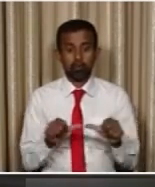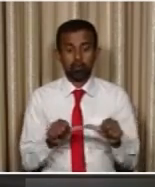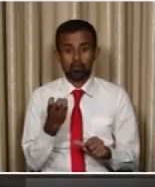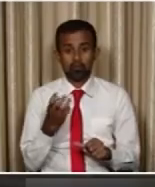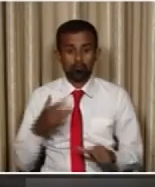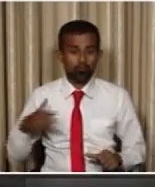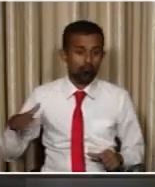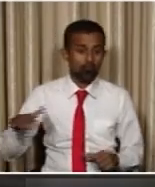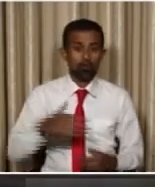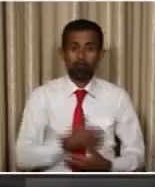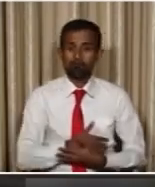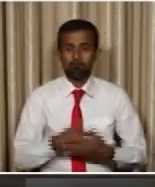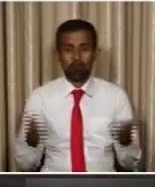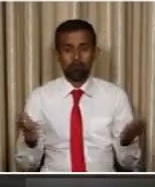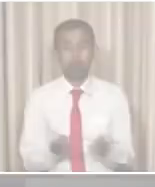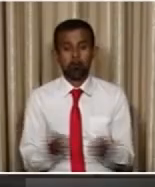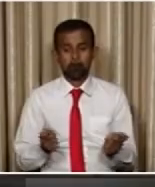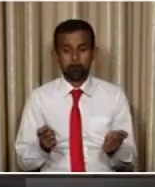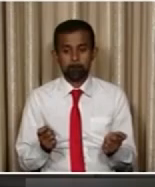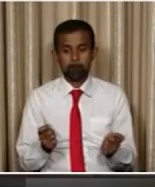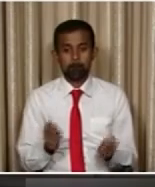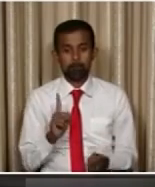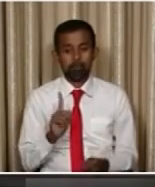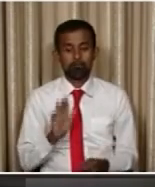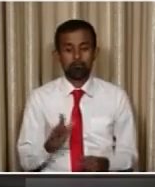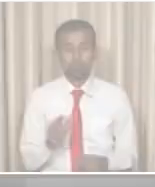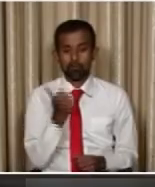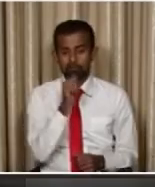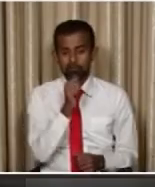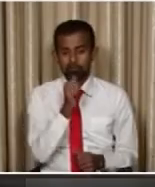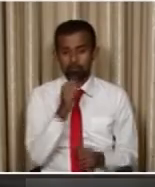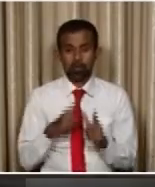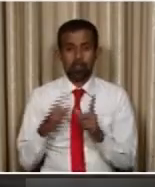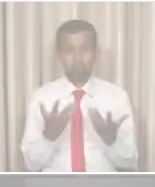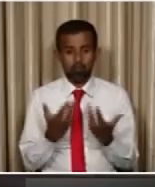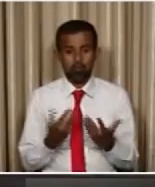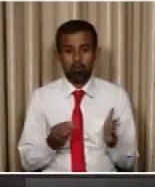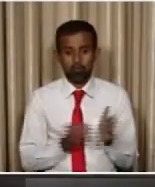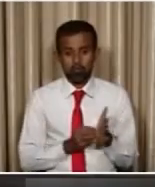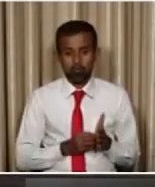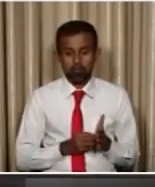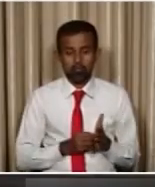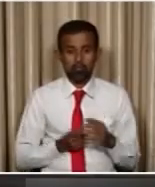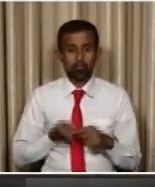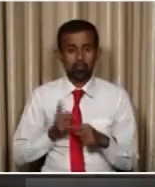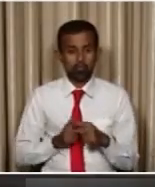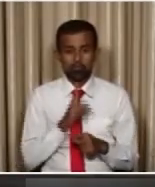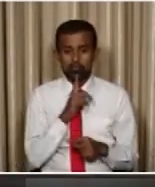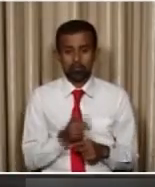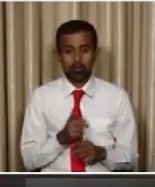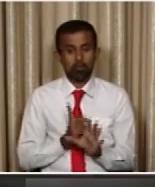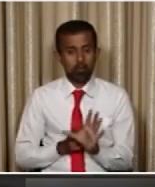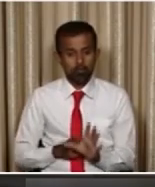තියෙන සැලකට සුපිරි වෙළඳසලකට පමණමයි මත්පැන් බලපත්‍රයක් ඉල්ලුම් කරන්න පුළුවන්කම තියෙන්නේ. මම මේ උදාහරණයක් ගත්තේ අපි හැම